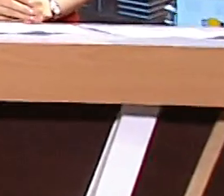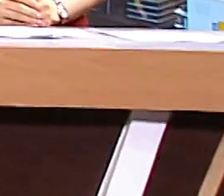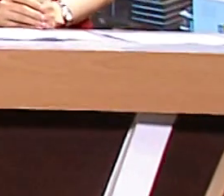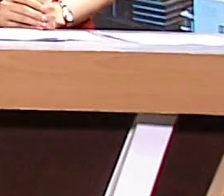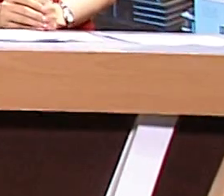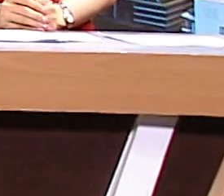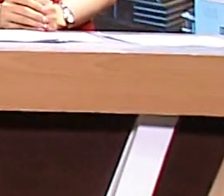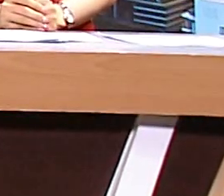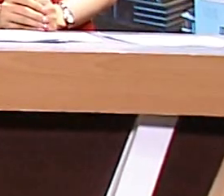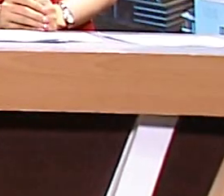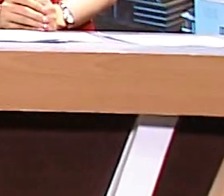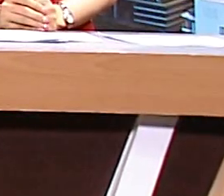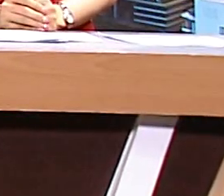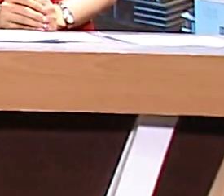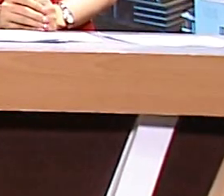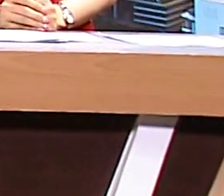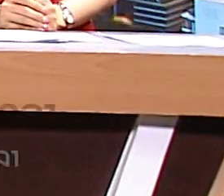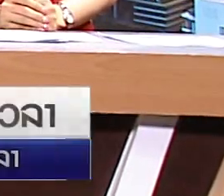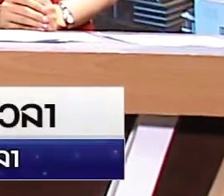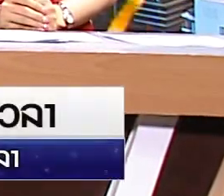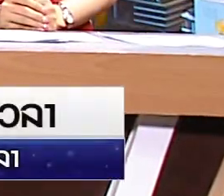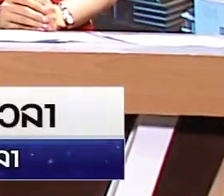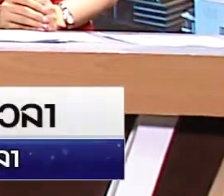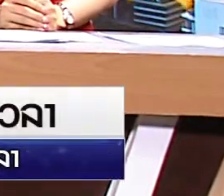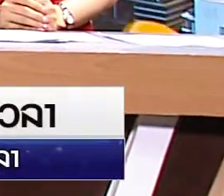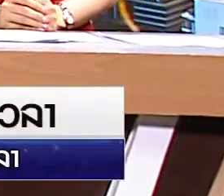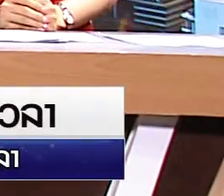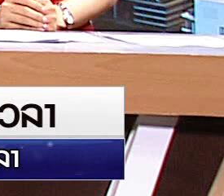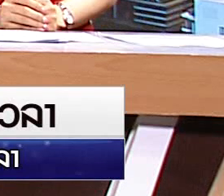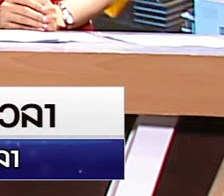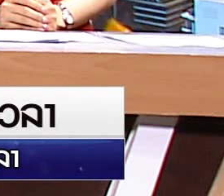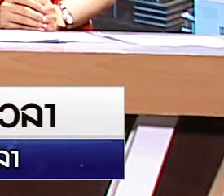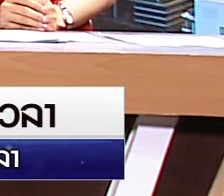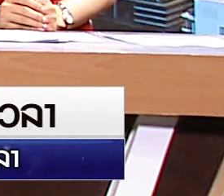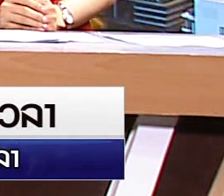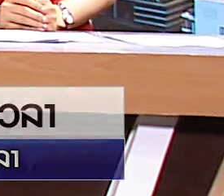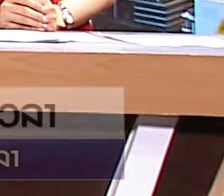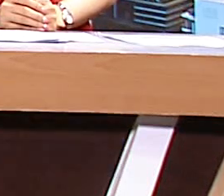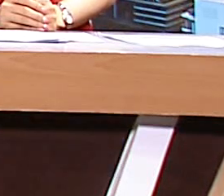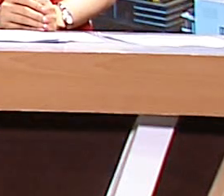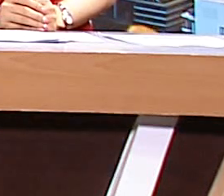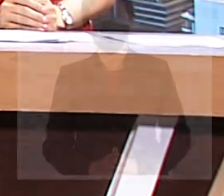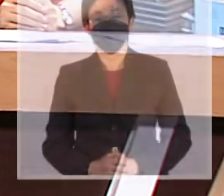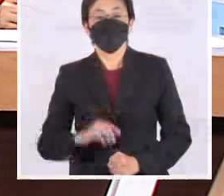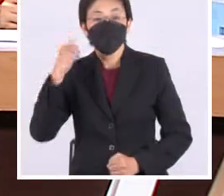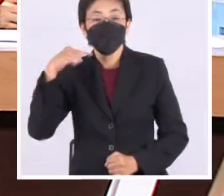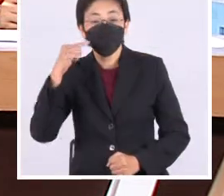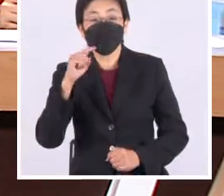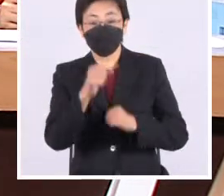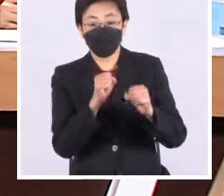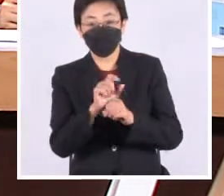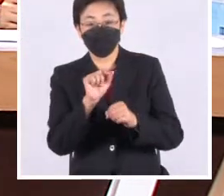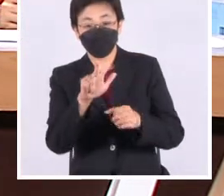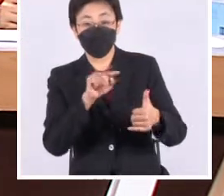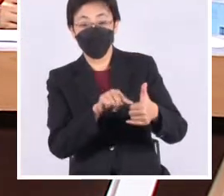เมื่อวานนี้ตำรวจคุมตัวผู้ต้องหาที่ใช้มีดเนี่ยแทงน้องเต้ยนะครับสาววัย23ปีเสียชีวิตเนี่ยอย่าง